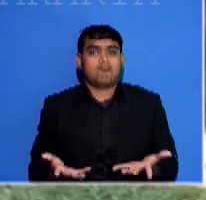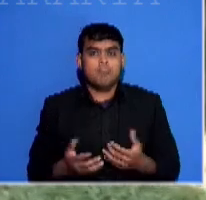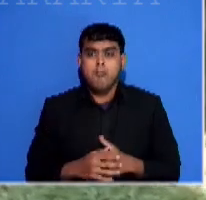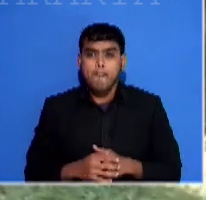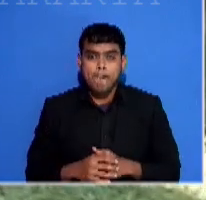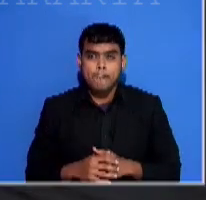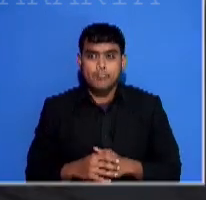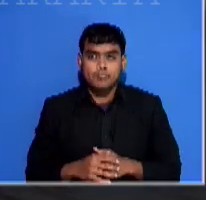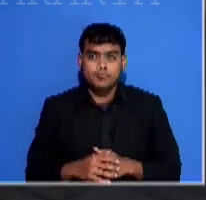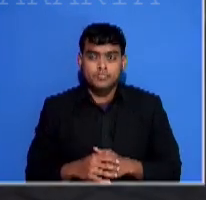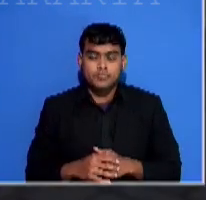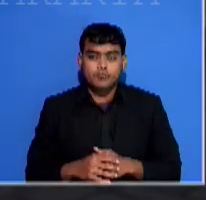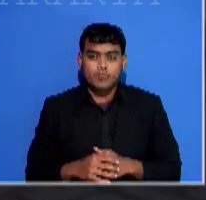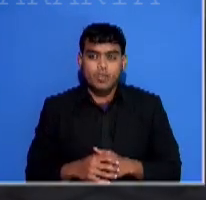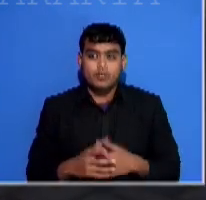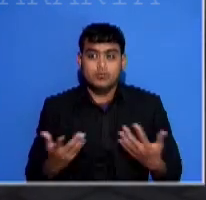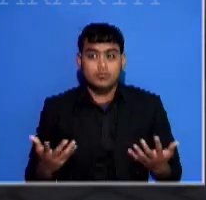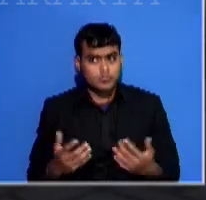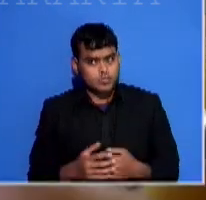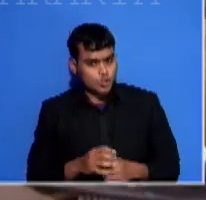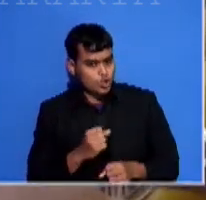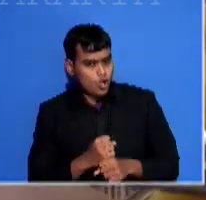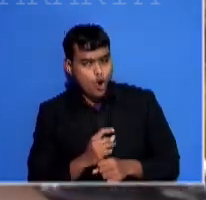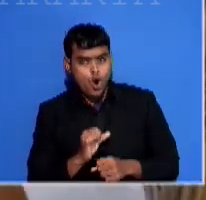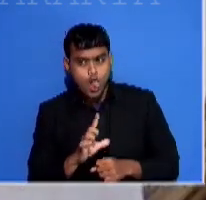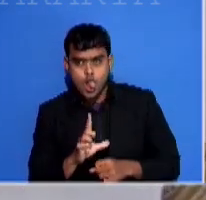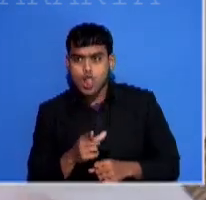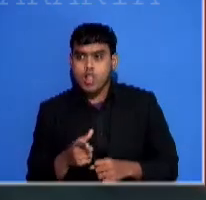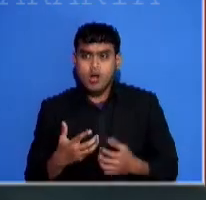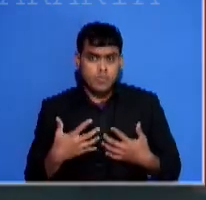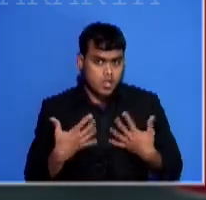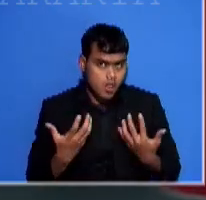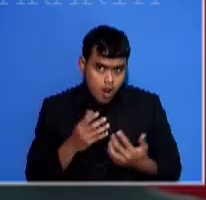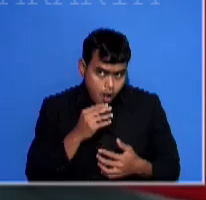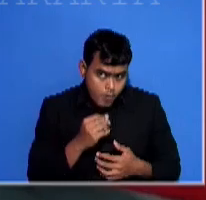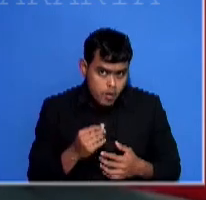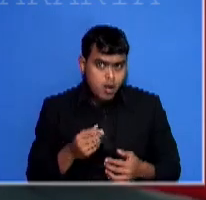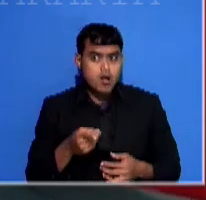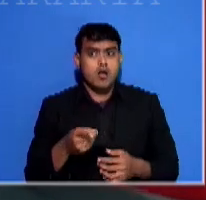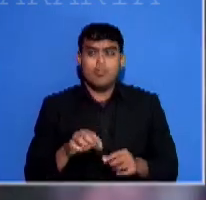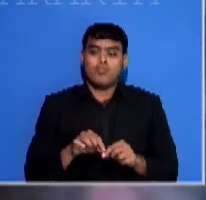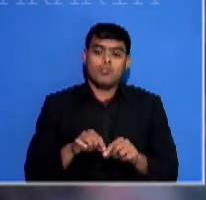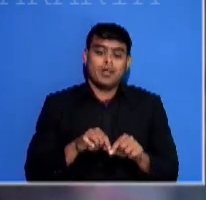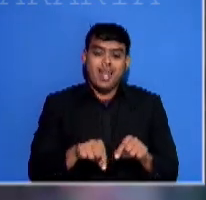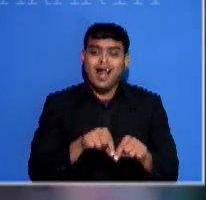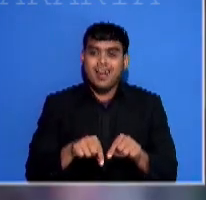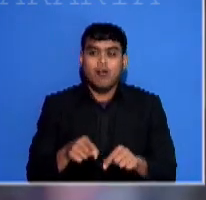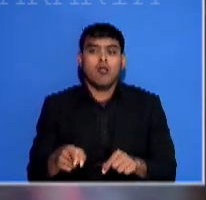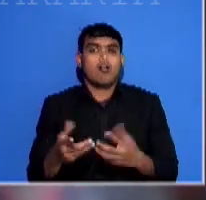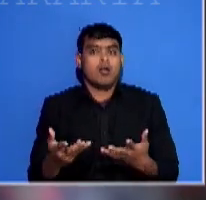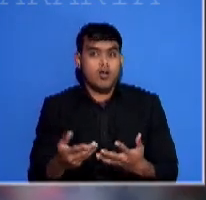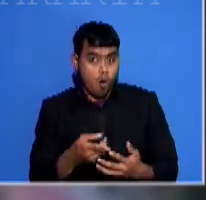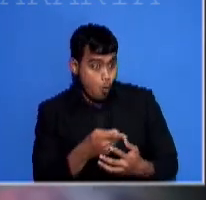Selain Goblik dan Grogol, wisata Sleman sisi barat juga dikenal dengan potensi wisata pertanian. Salah satunya seperti yang dikembangkan di